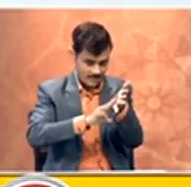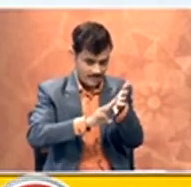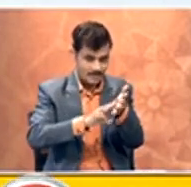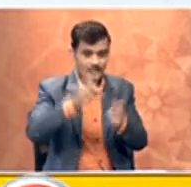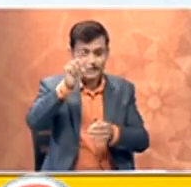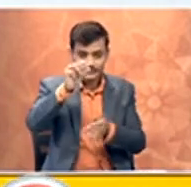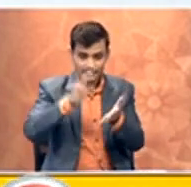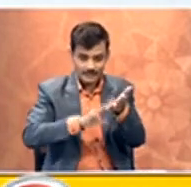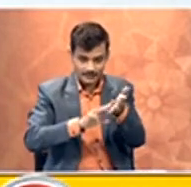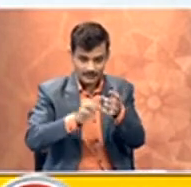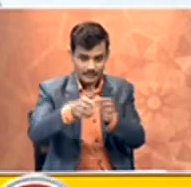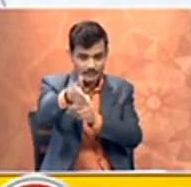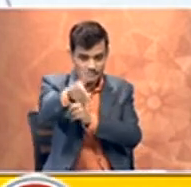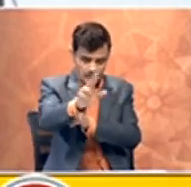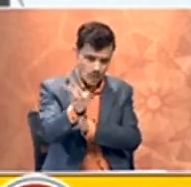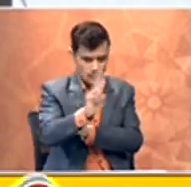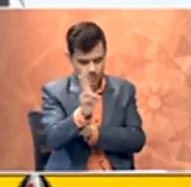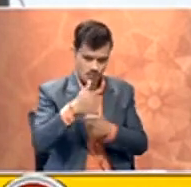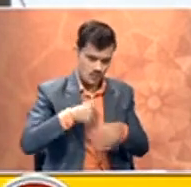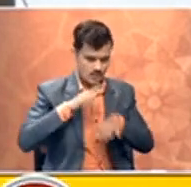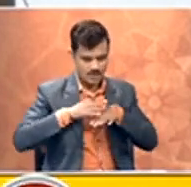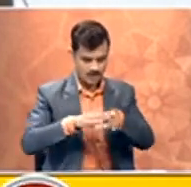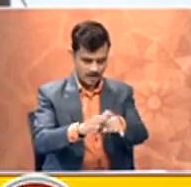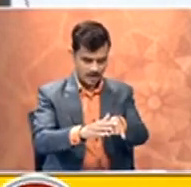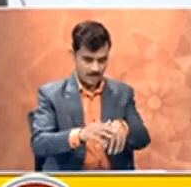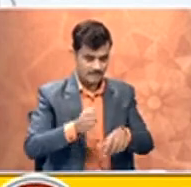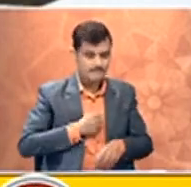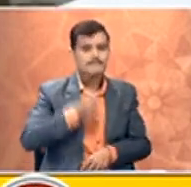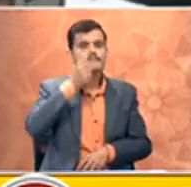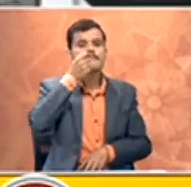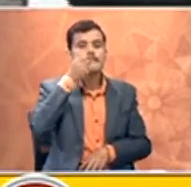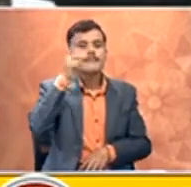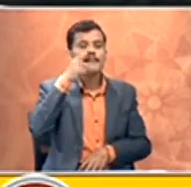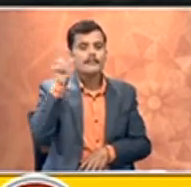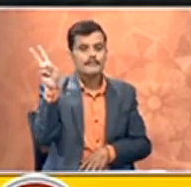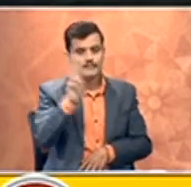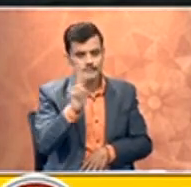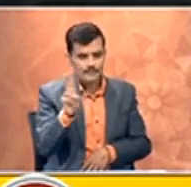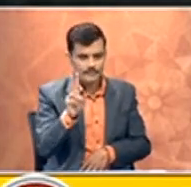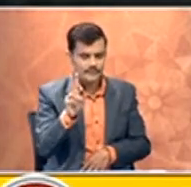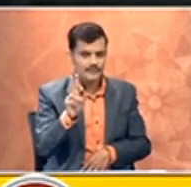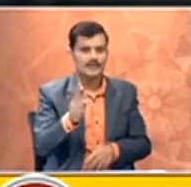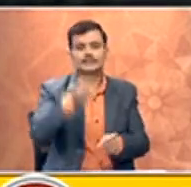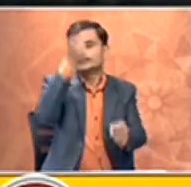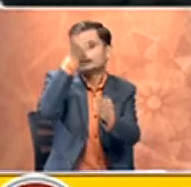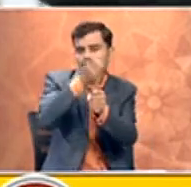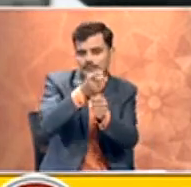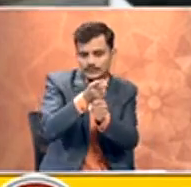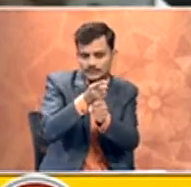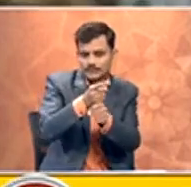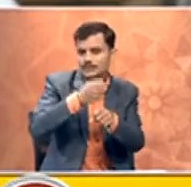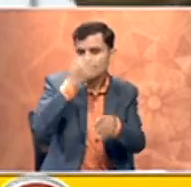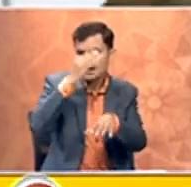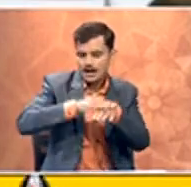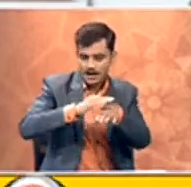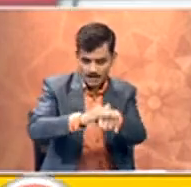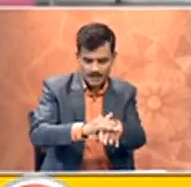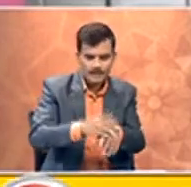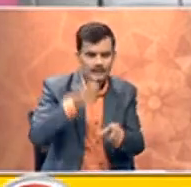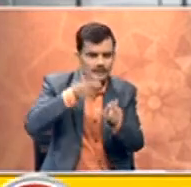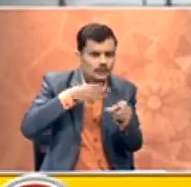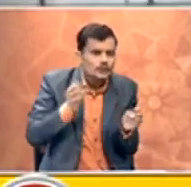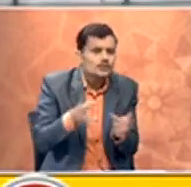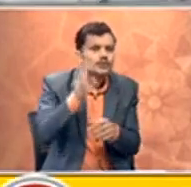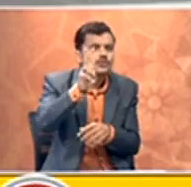मीटर एयर पिस्टल दोनों इवेंट करती हूँ। मेरे माता पिता दोनों एक हाई स्कूल टीचर है। तो मैंने 2015 में